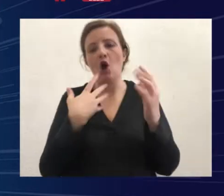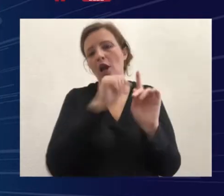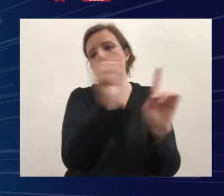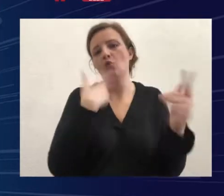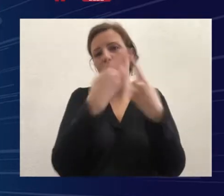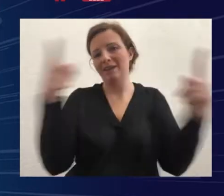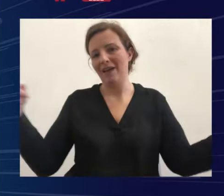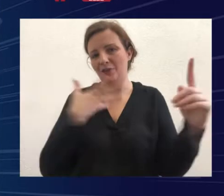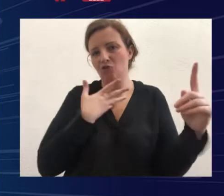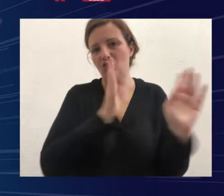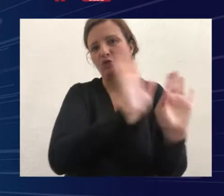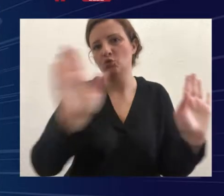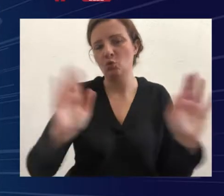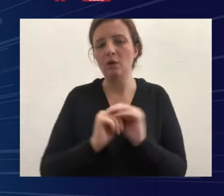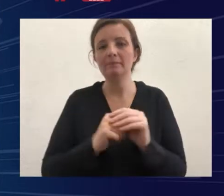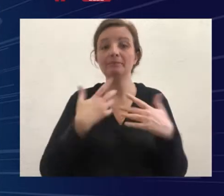di governance.